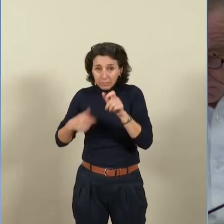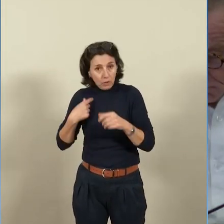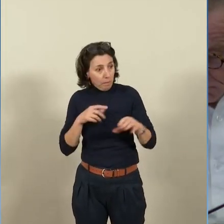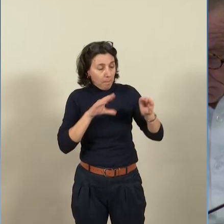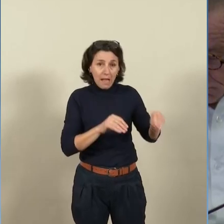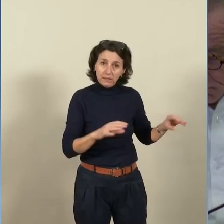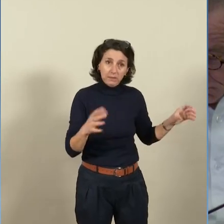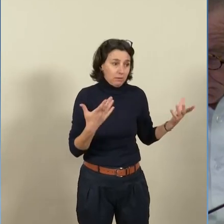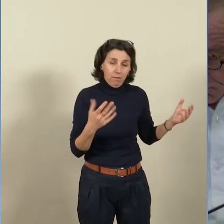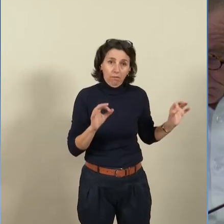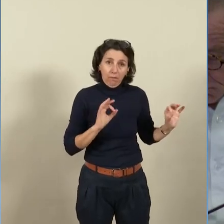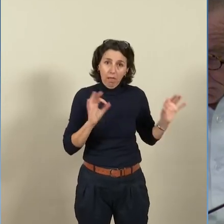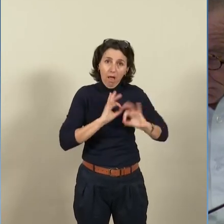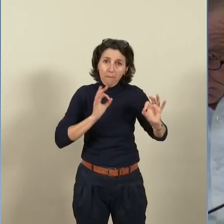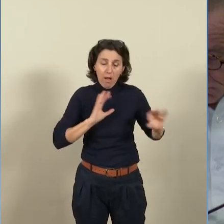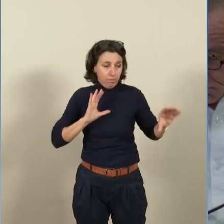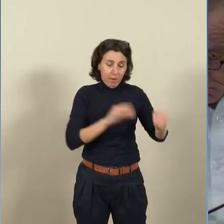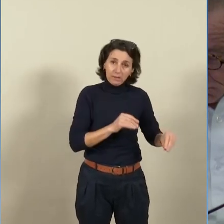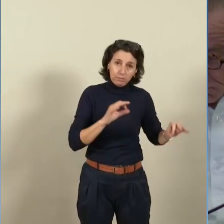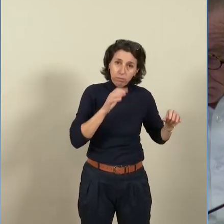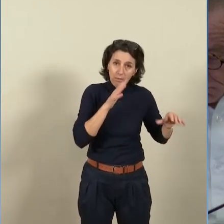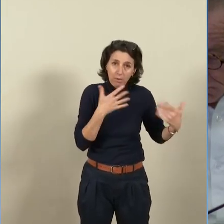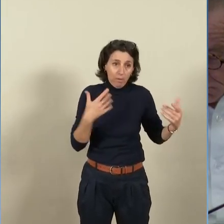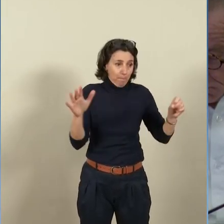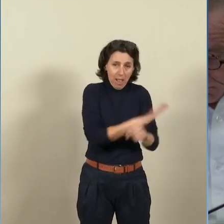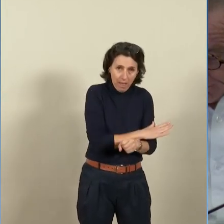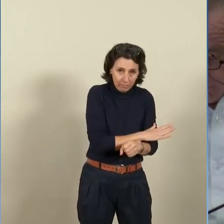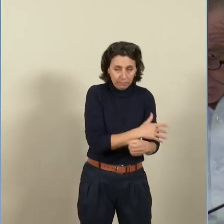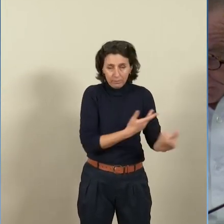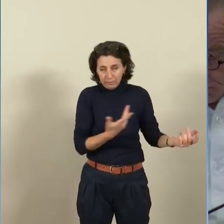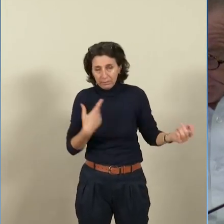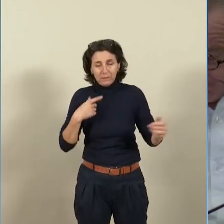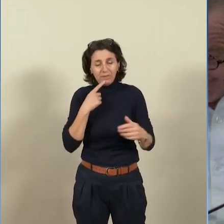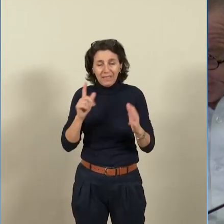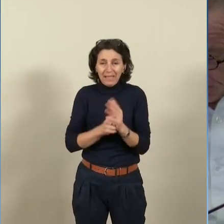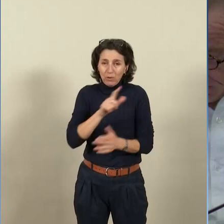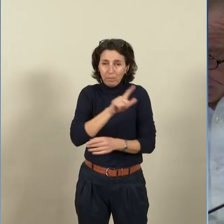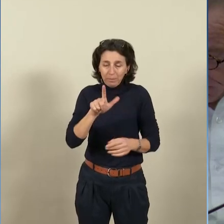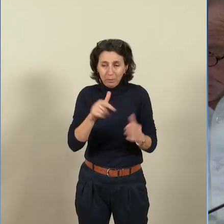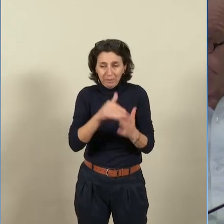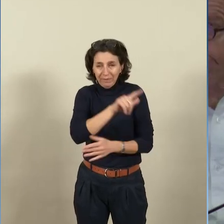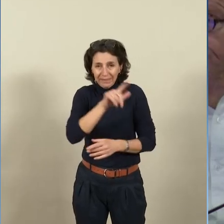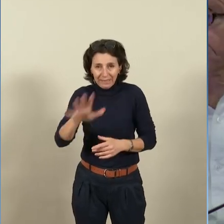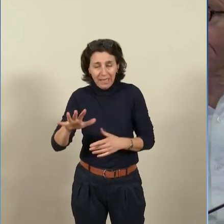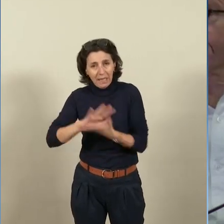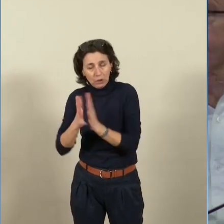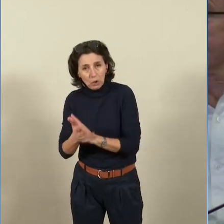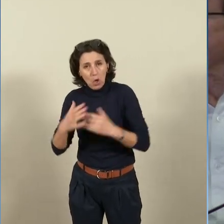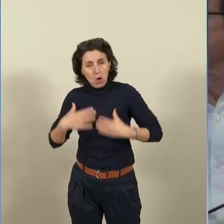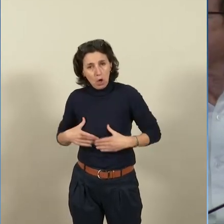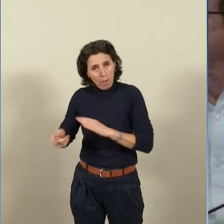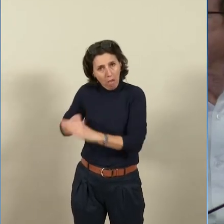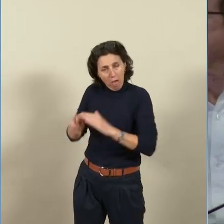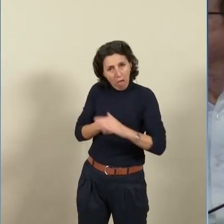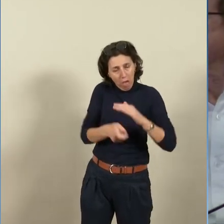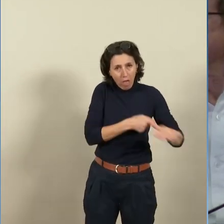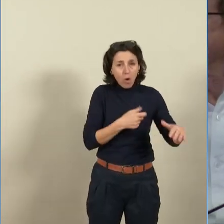place alors à partir de 2025 leurs club ou association seront privé de tout tête de la ville vous vous êtes